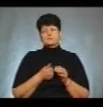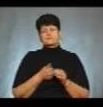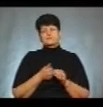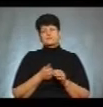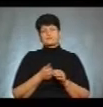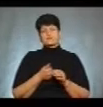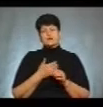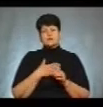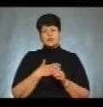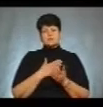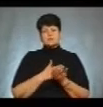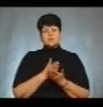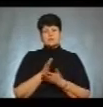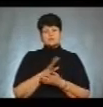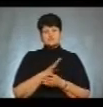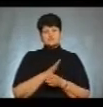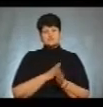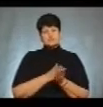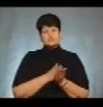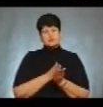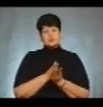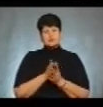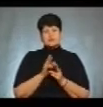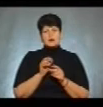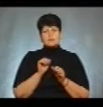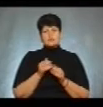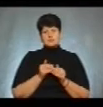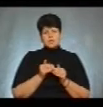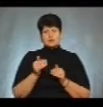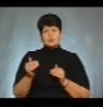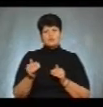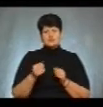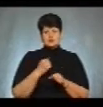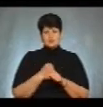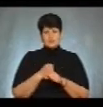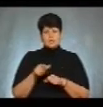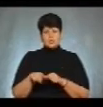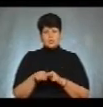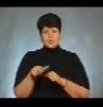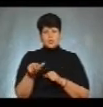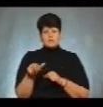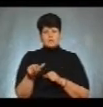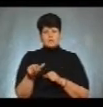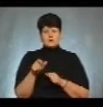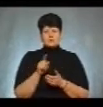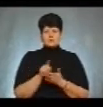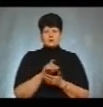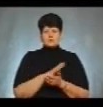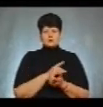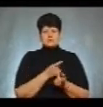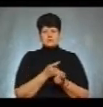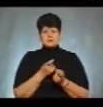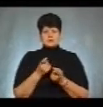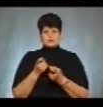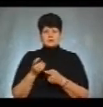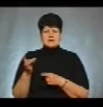наш напрямок був, в принципі, скерований, як можна довше зробити дорогу. І повинні були залучитися і